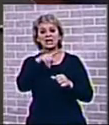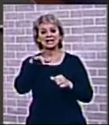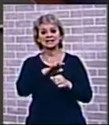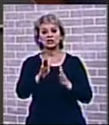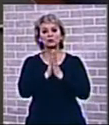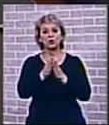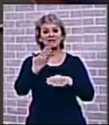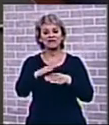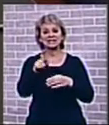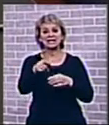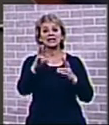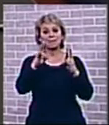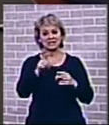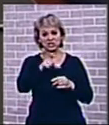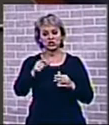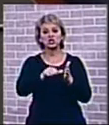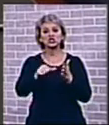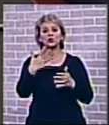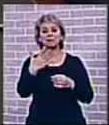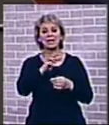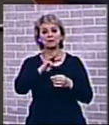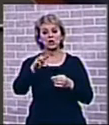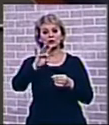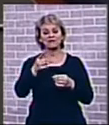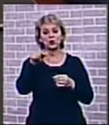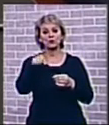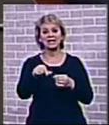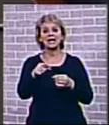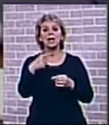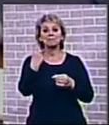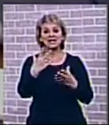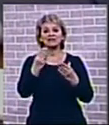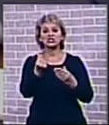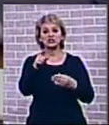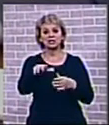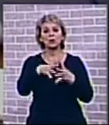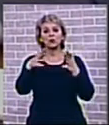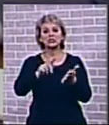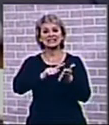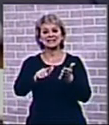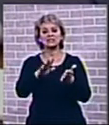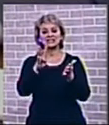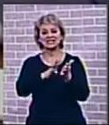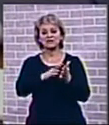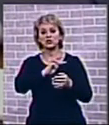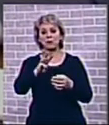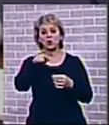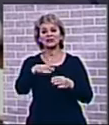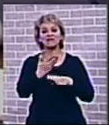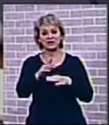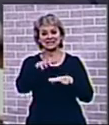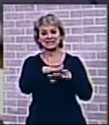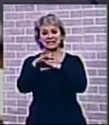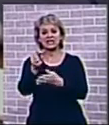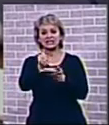России с просьбой выделить для пострадавших 605 миллионов рублей, первые деньги, больше 79 миллионов, выделены